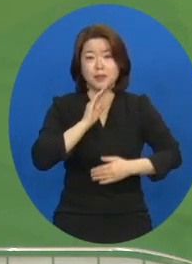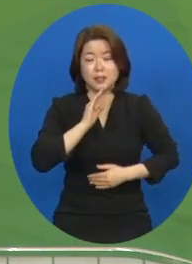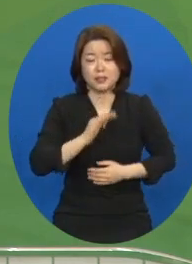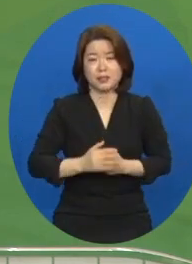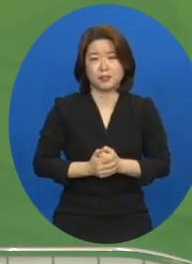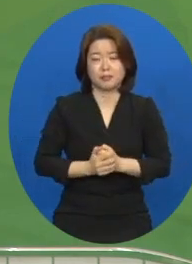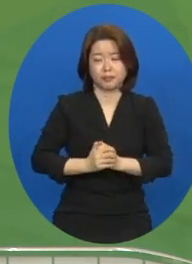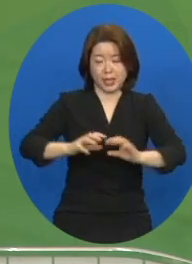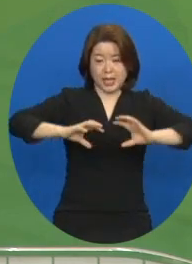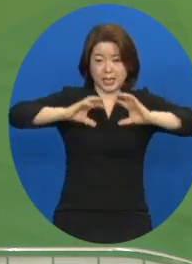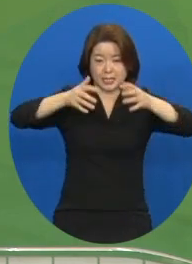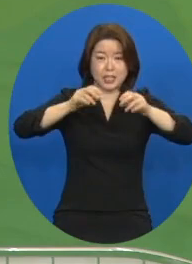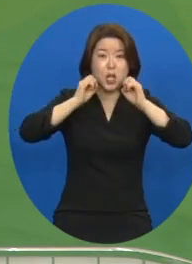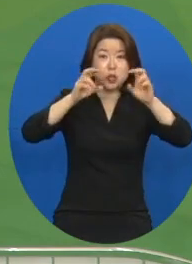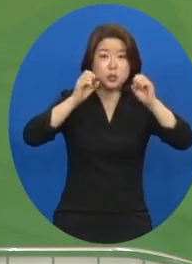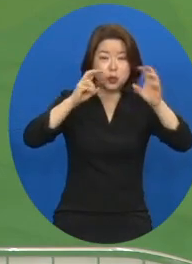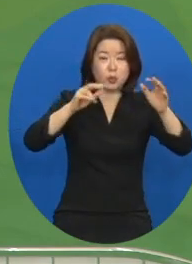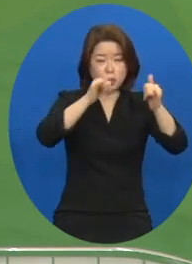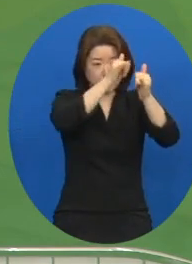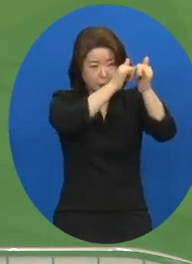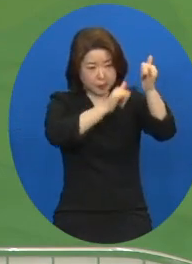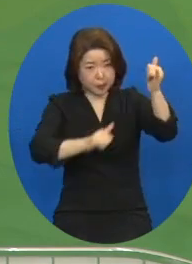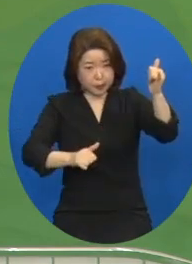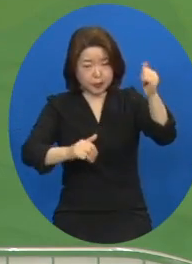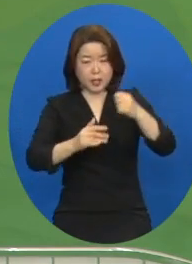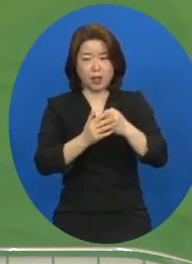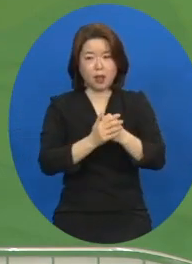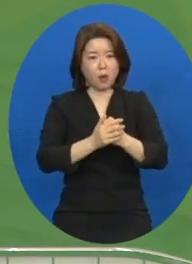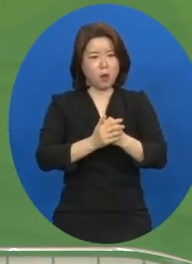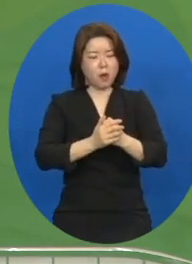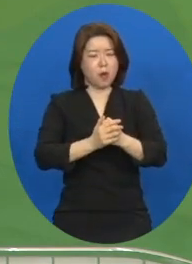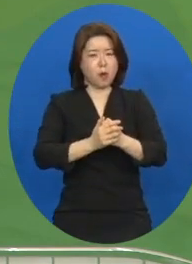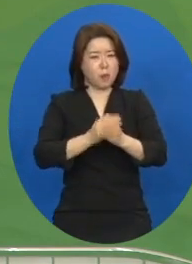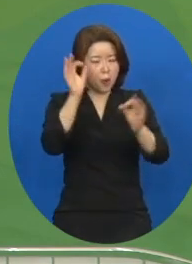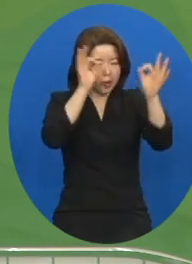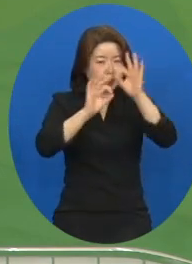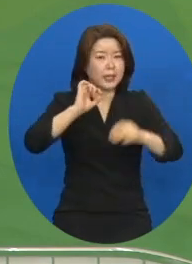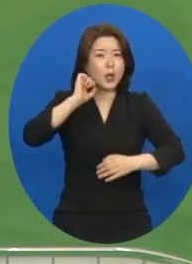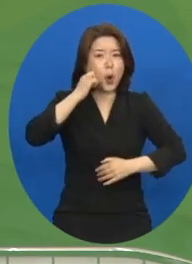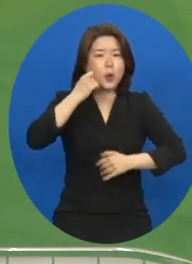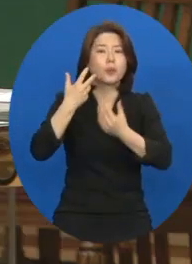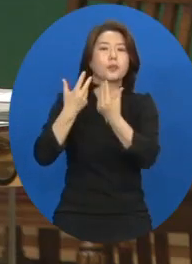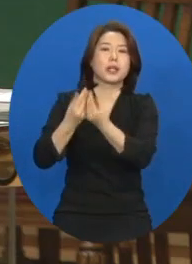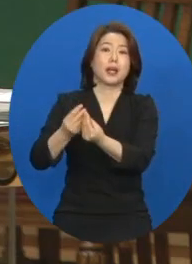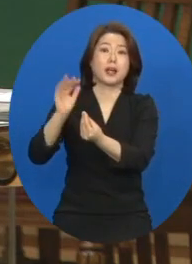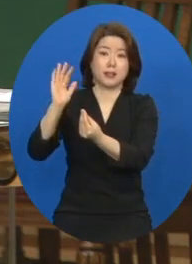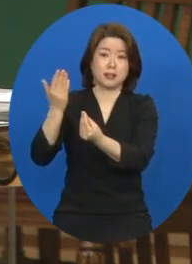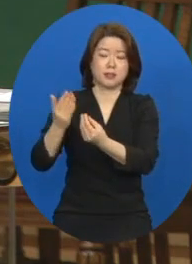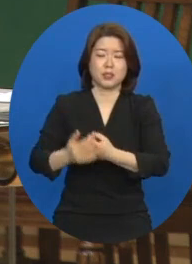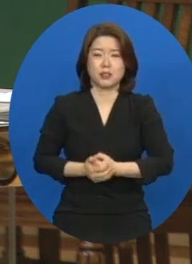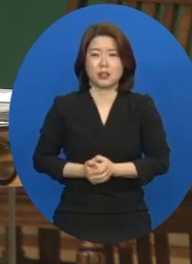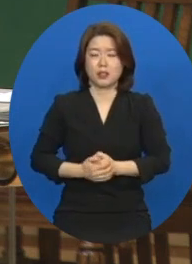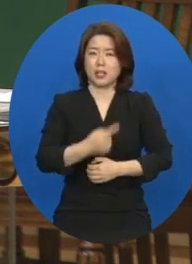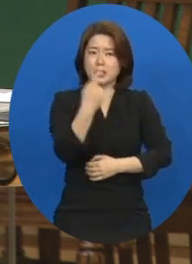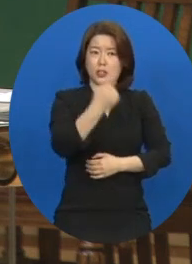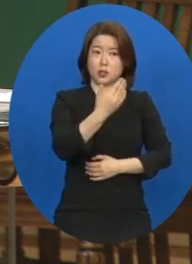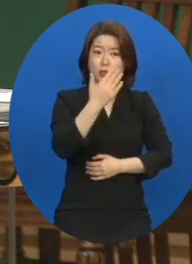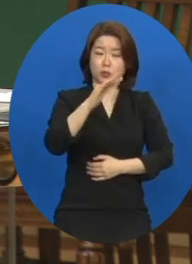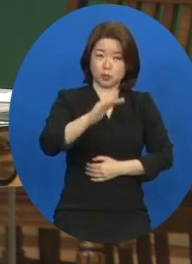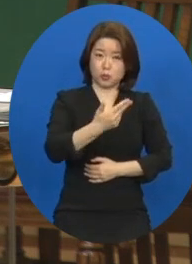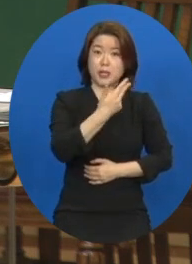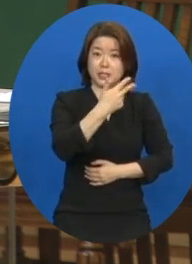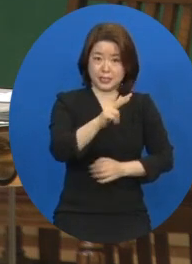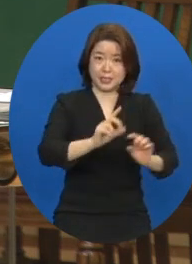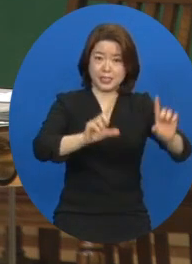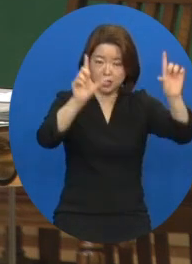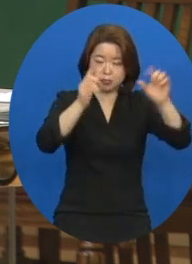세계 선교사의 유례를 찾아보기 어려운 그런 교회가 되었습니다. 1907년